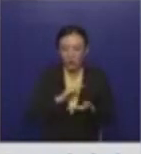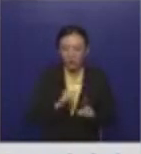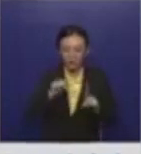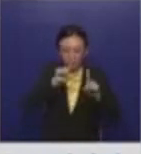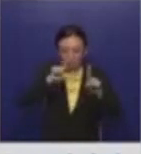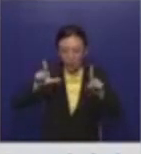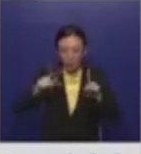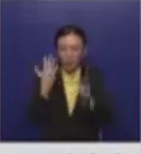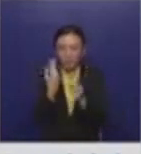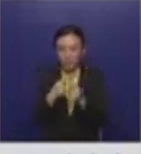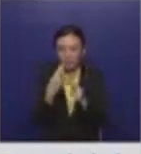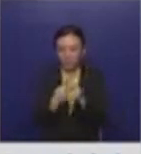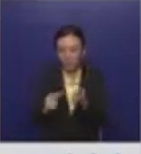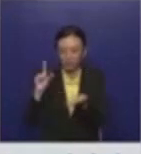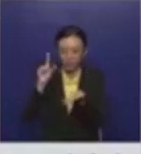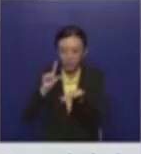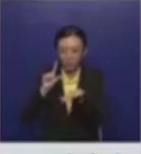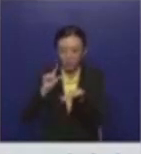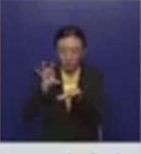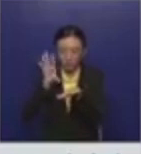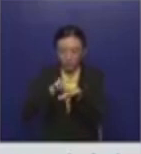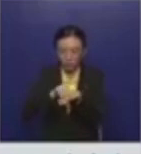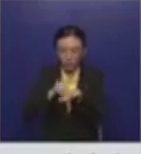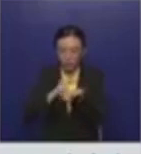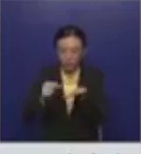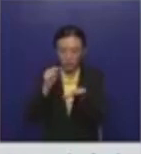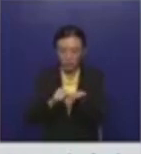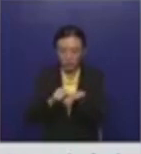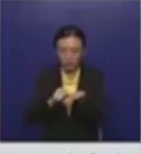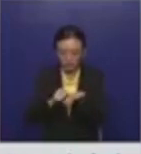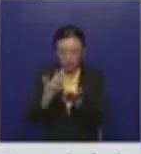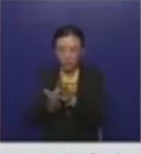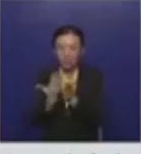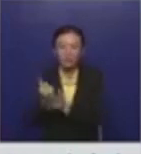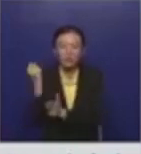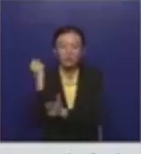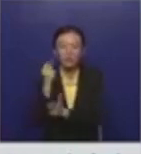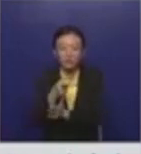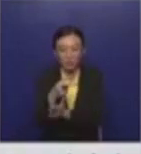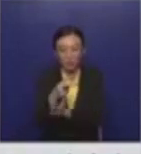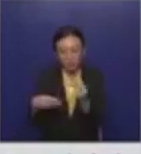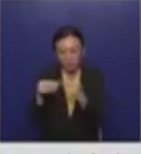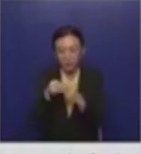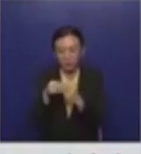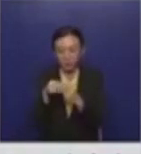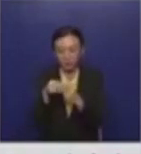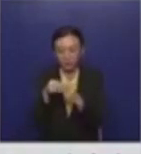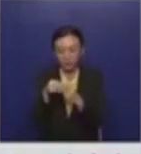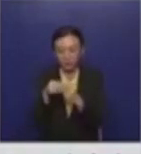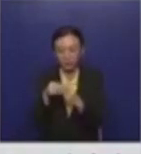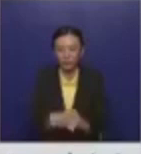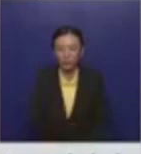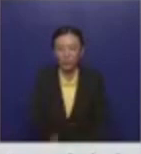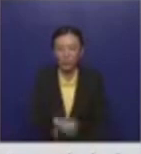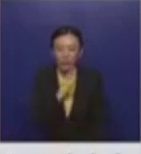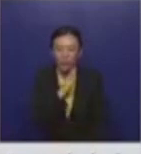ทะเบียนเป็นการบังคับสภาพบังคับภายในของเราก็เสียภาษีเป็นภาษีมูลค่าเพิ่มเป็นภาษีมูลค่าเพิ่มท่านต้องการ